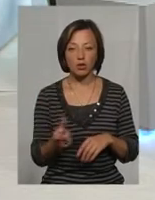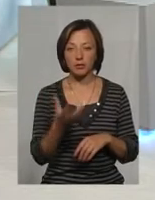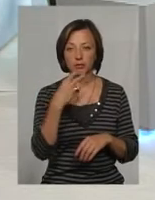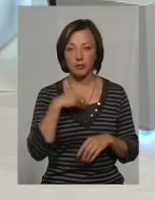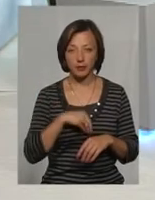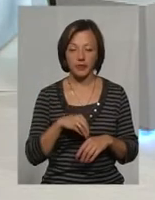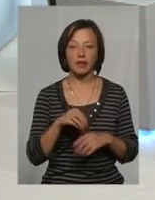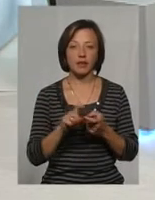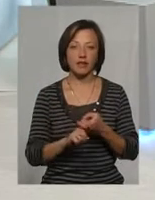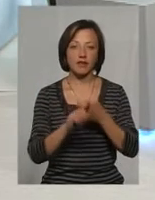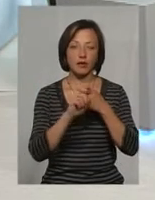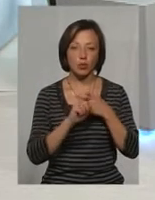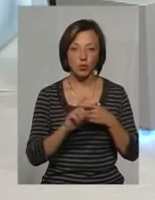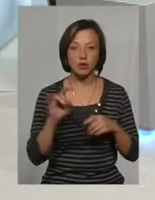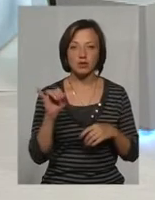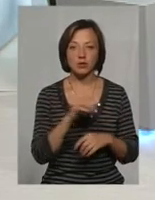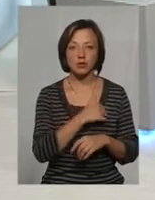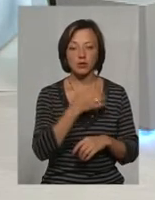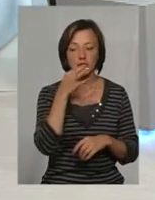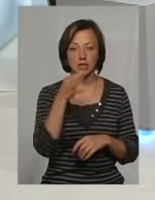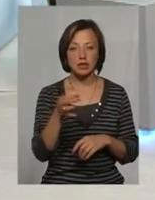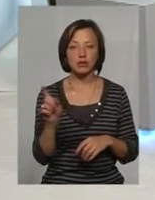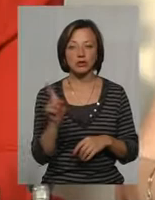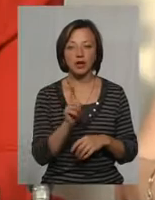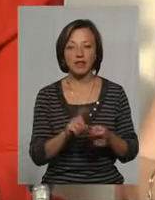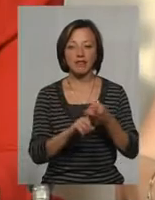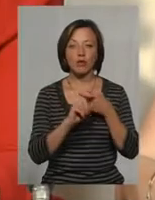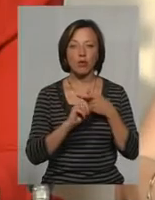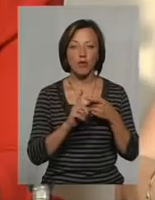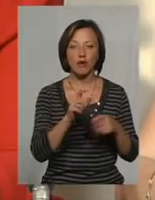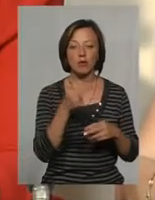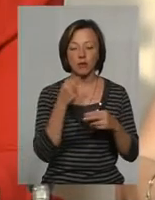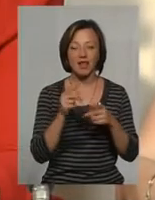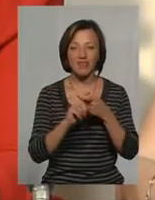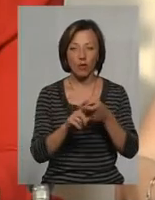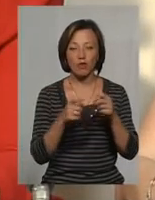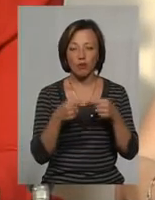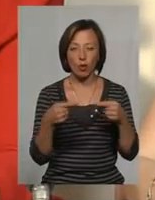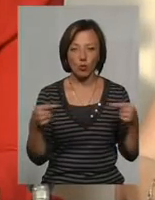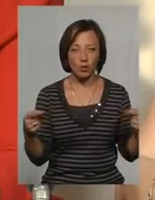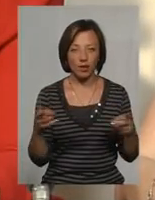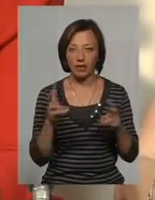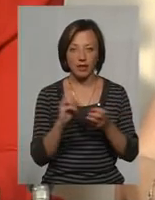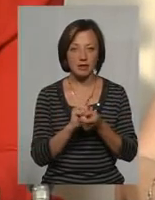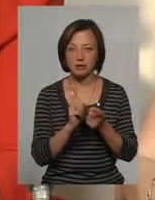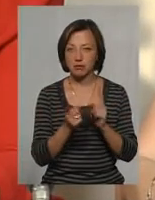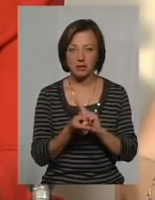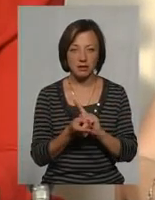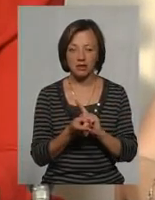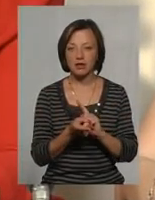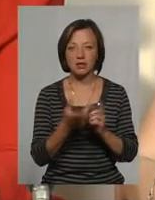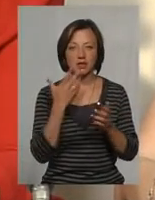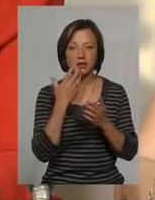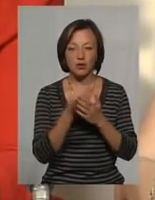споживає, вона інфікується. Я хочу зазначити, що інфіковані продукти, вони не змінюють